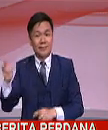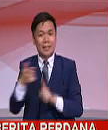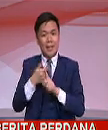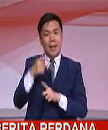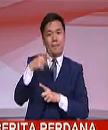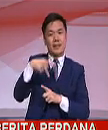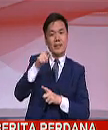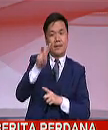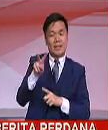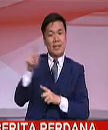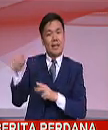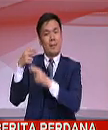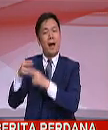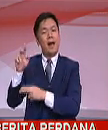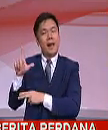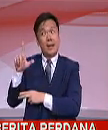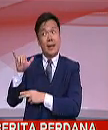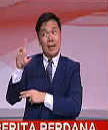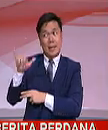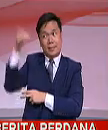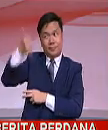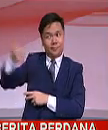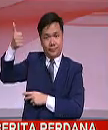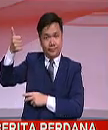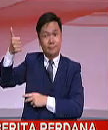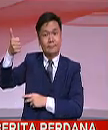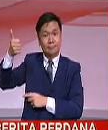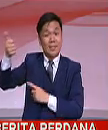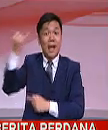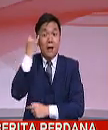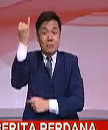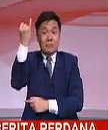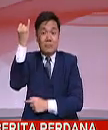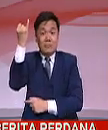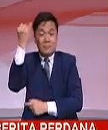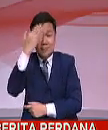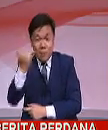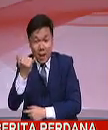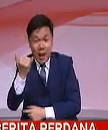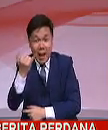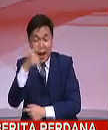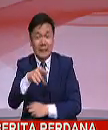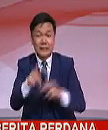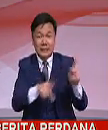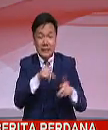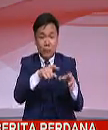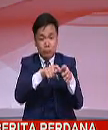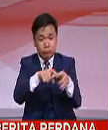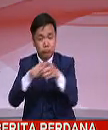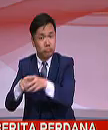Media Sdn Bhd, Lili Sahani Ismail berkata, idea itu kerana melihat kepentingan sektor pertanian